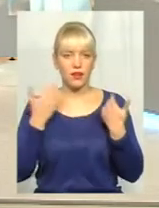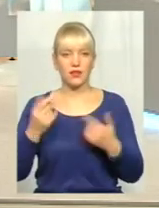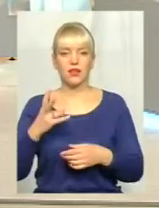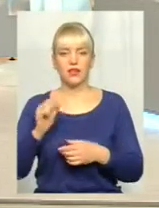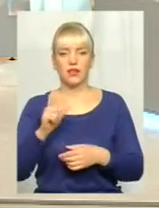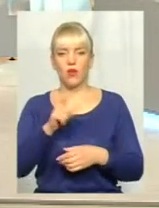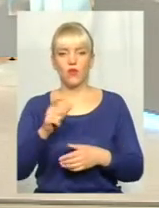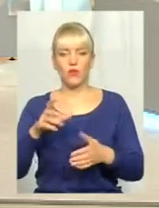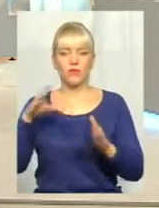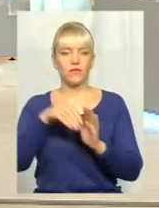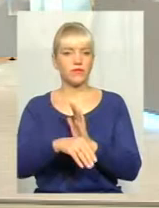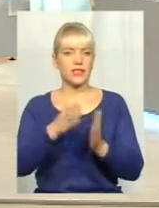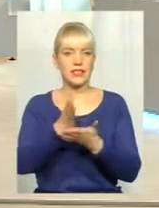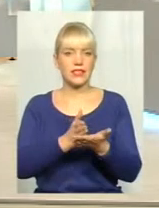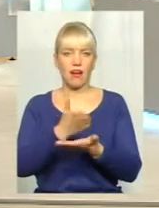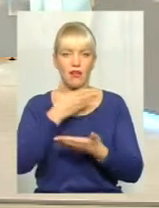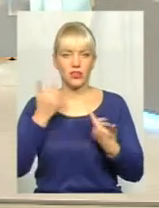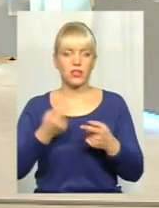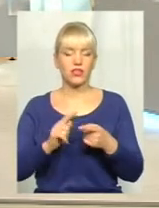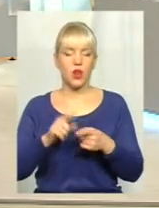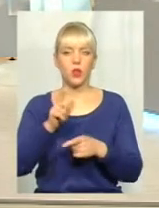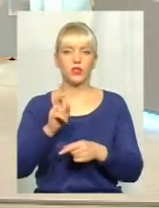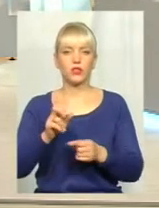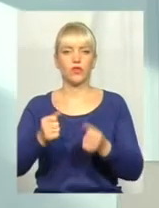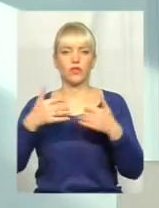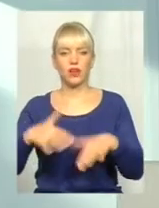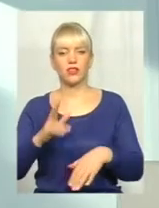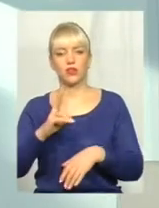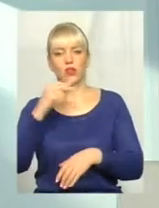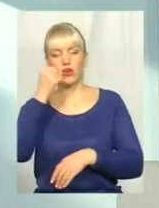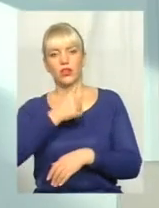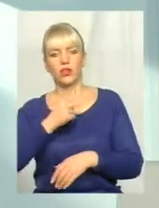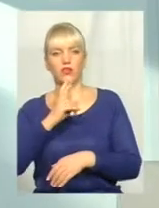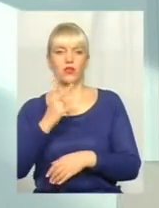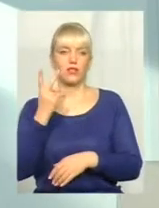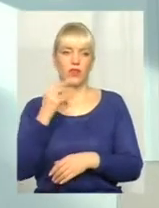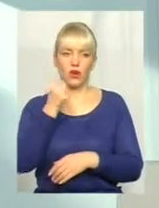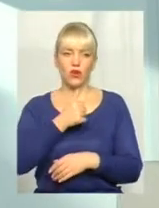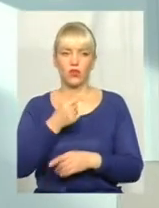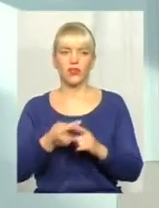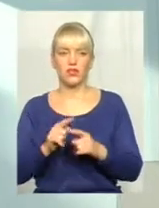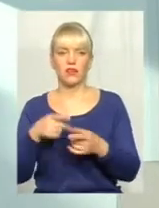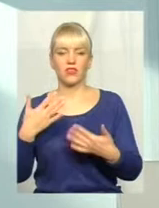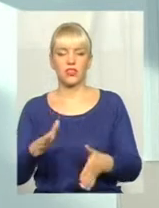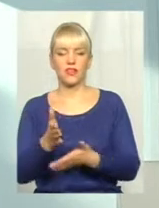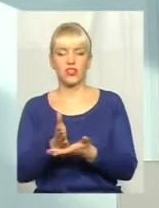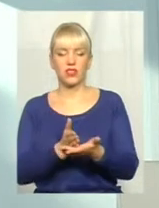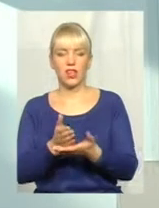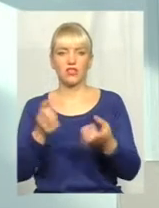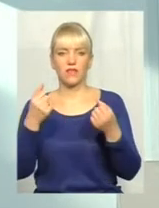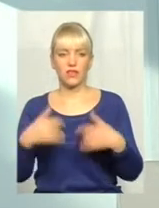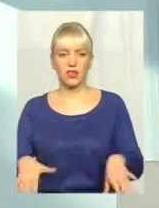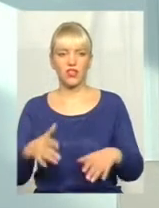в стаж. Це люди, які втратили хто рік, хто два, хто півроку, але це вже стаж втрачений, час для людей